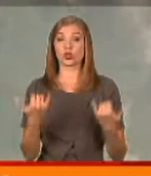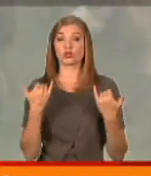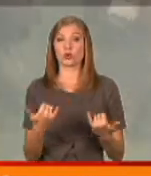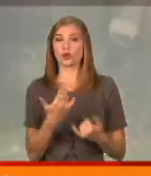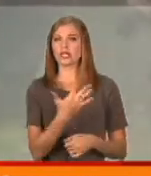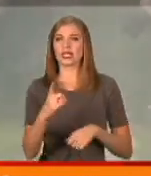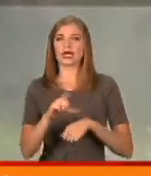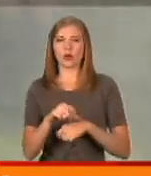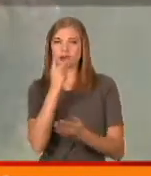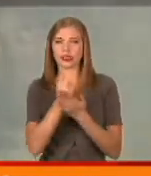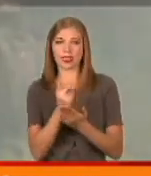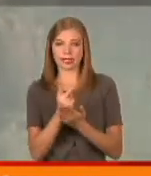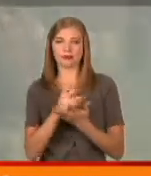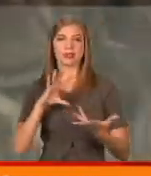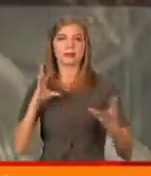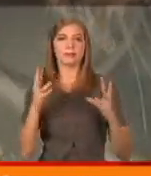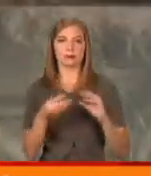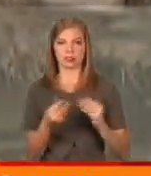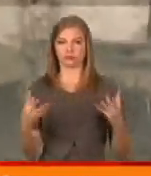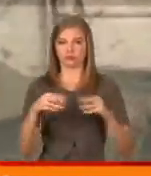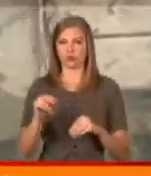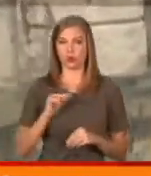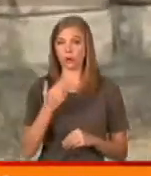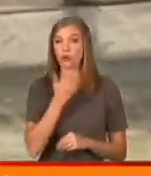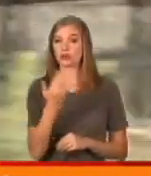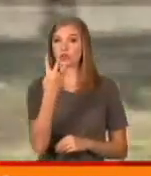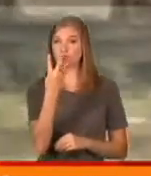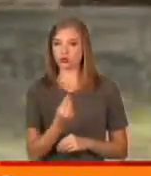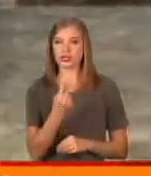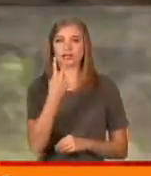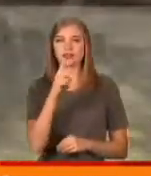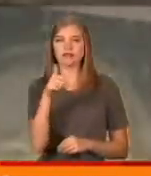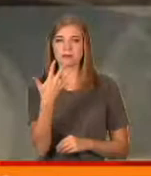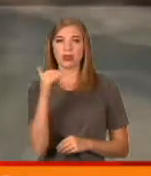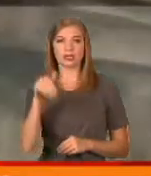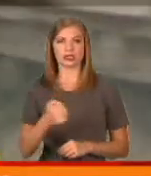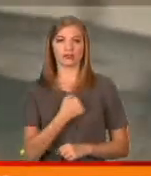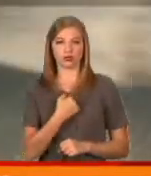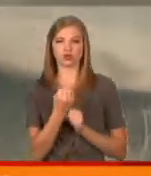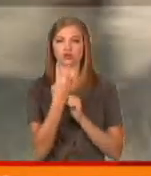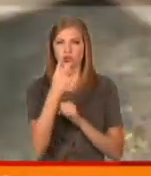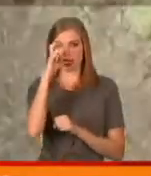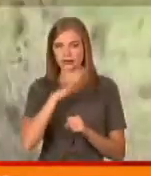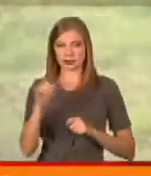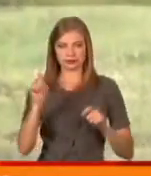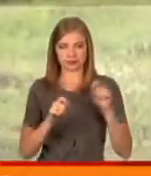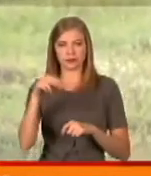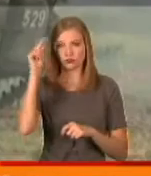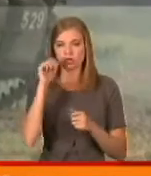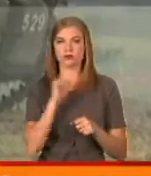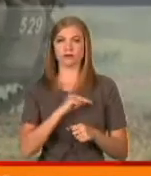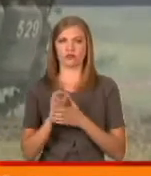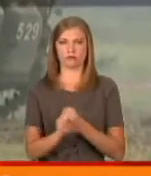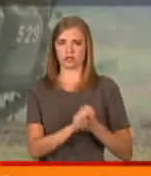Сьогоднішня кількагодинна демонстрація – підсумок злагодженої роботи. Останні 4 дні 2,5 тисячі вояків з 14 країн вчилися працювати